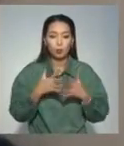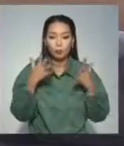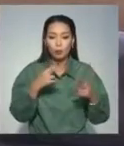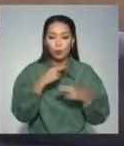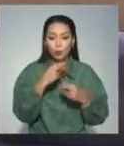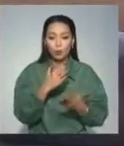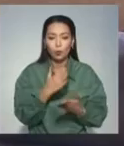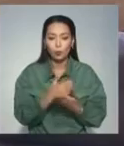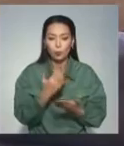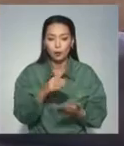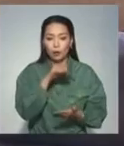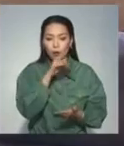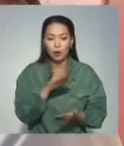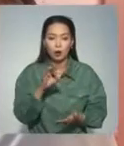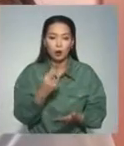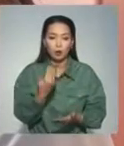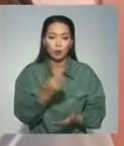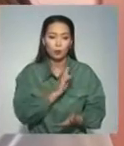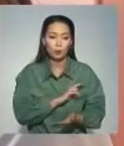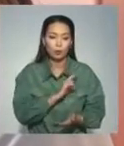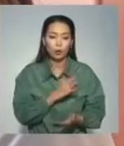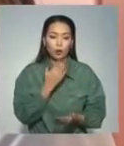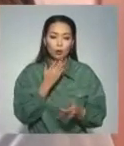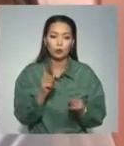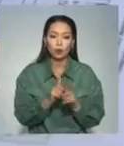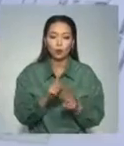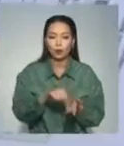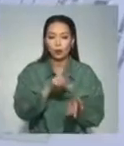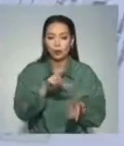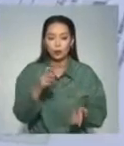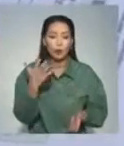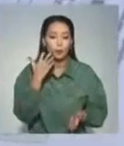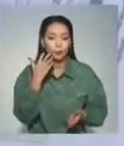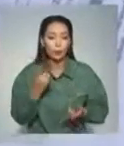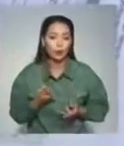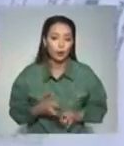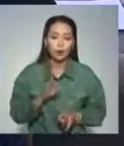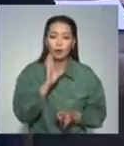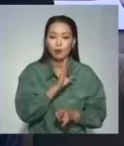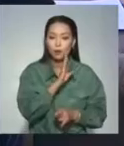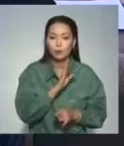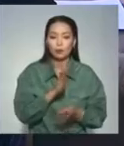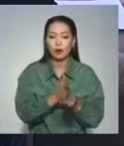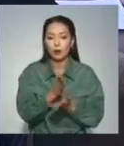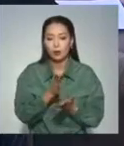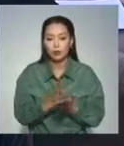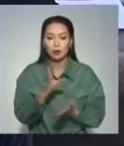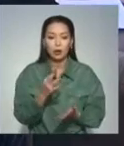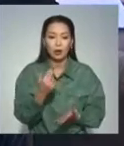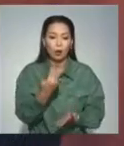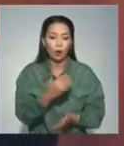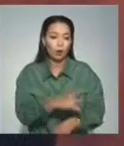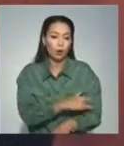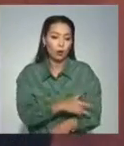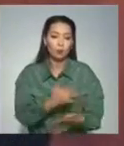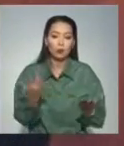бермек. Ол кәсіби әлеуметтік қызметкерлердің ұлттық альянсы өкілдері жүкті және босанған әйелдердің үйлерін аралап, әлеуметтік қызмет көрсетудің